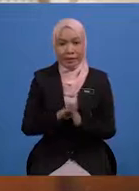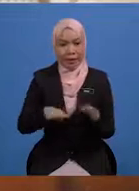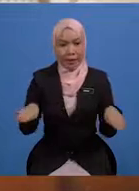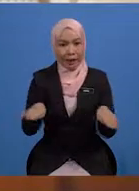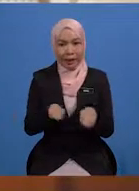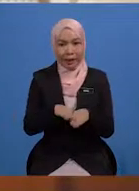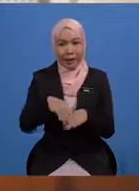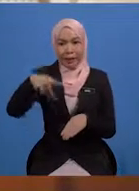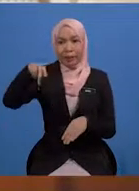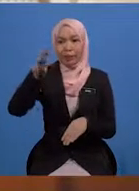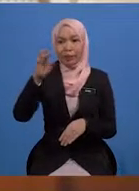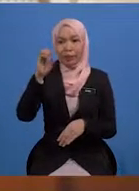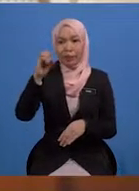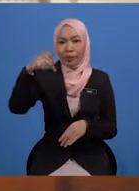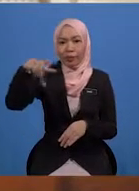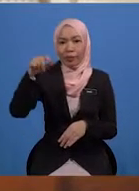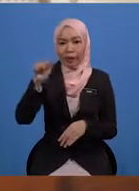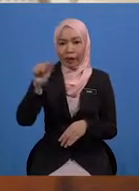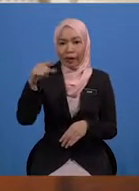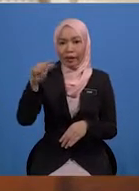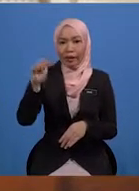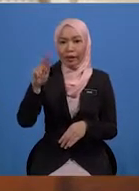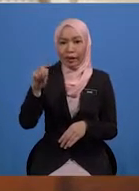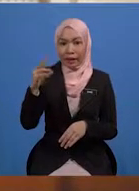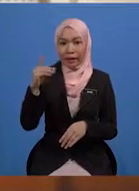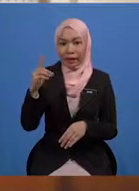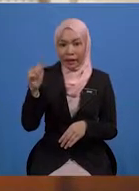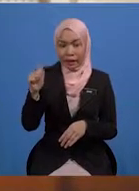keagamaan, merakam peristiwa dan cerita.